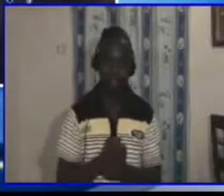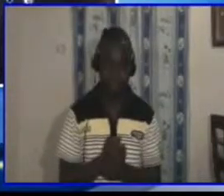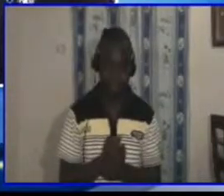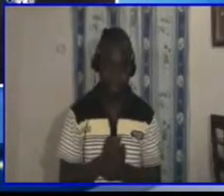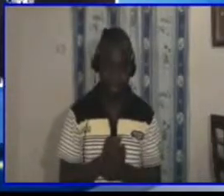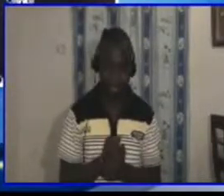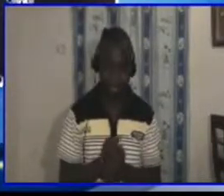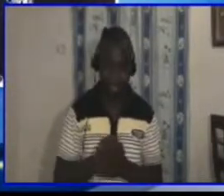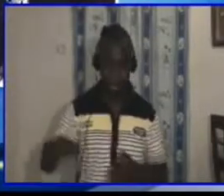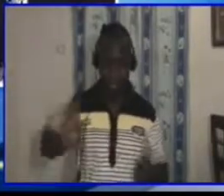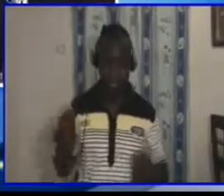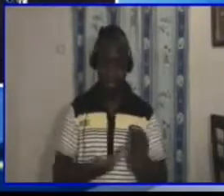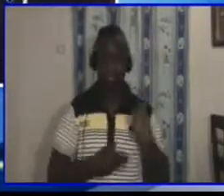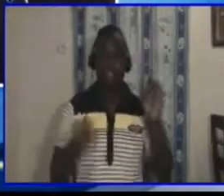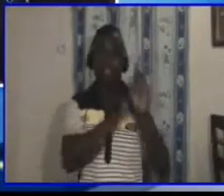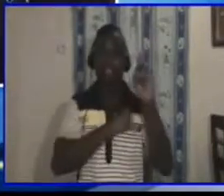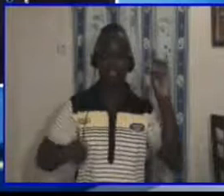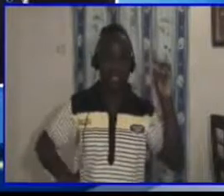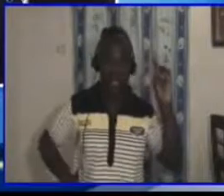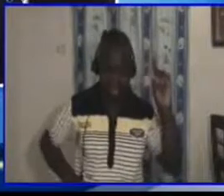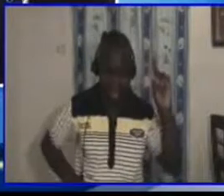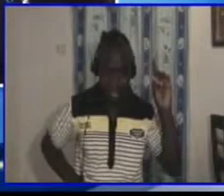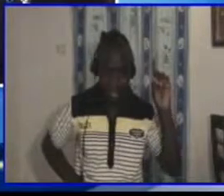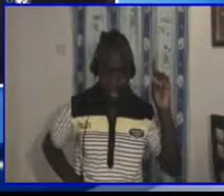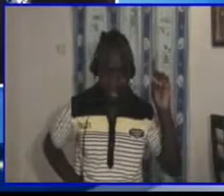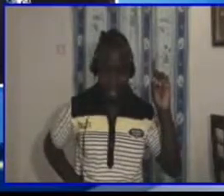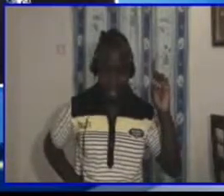e nei quattro vangeli